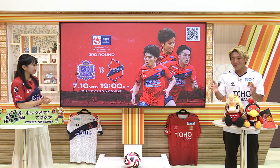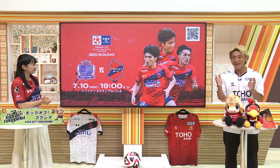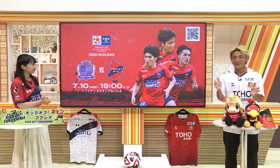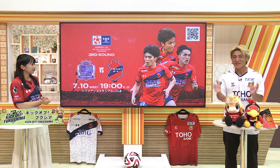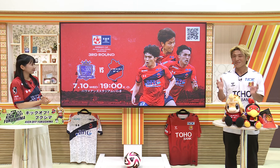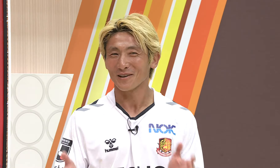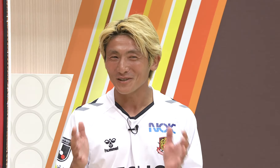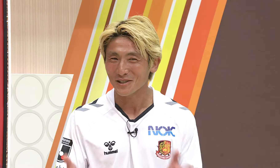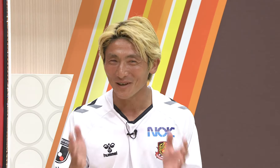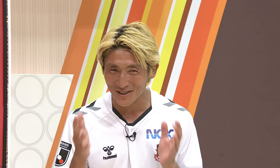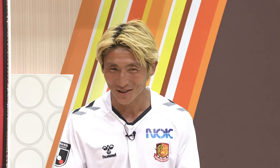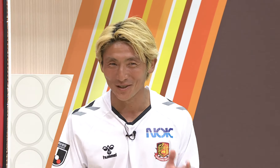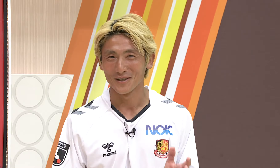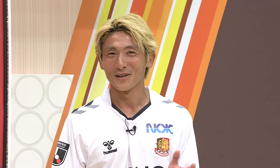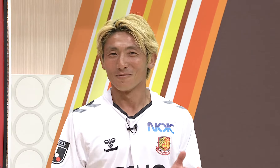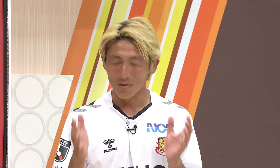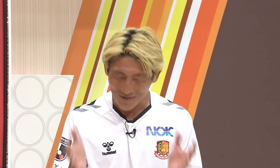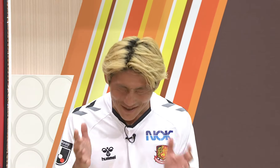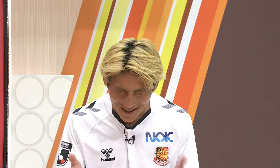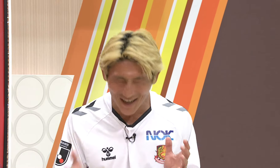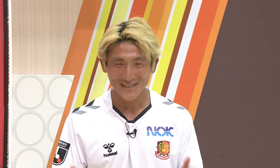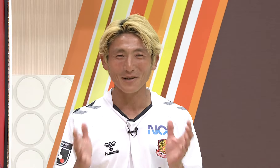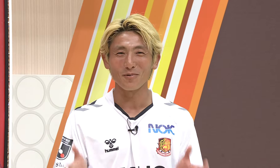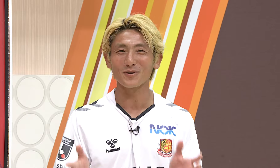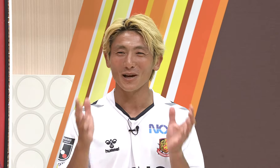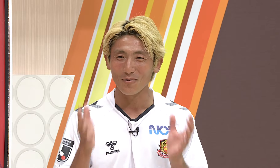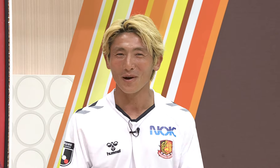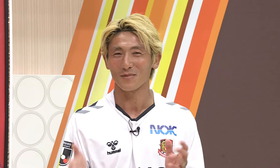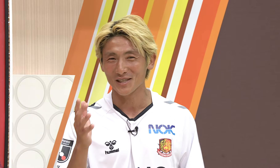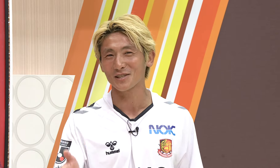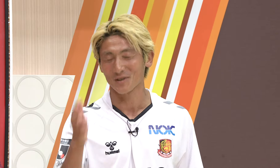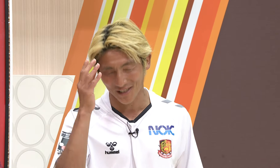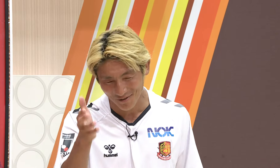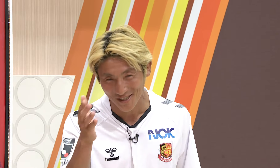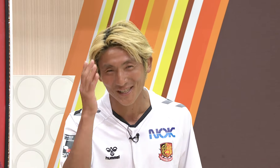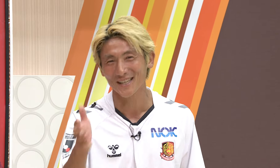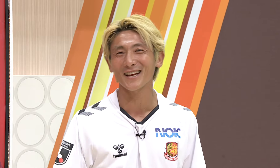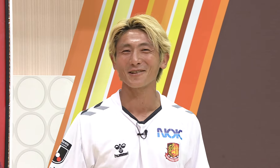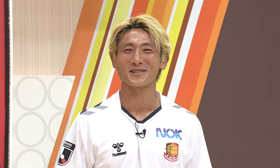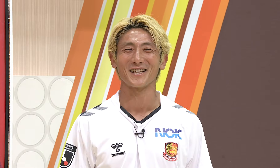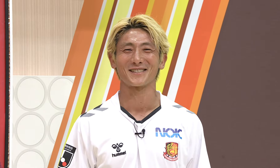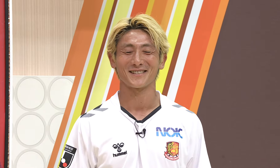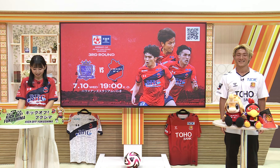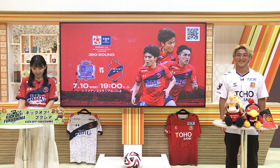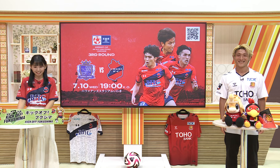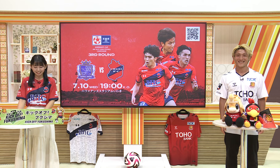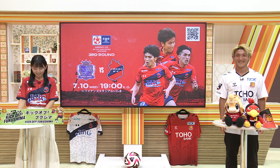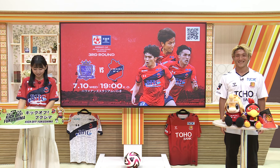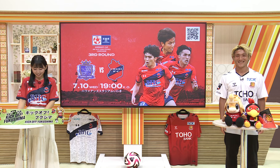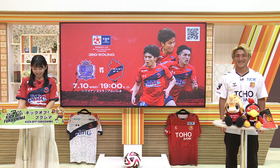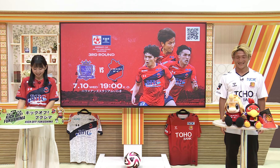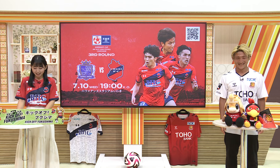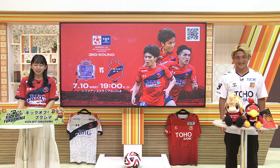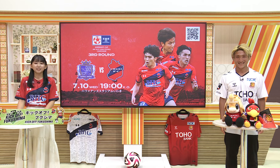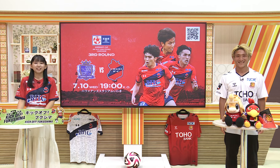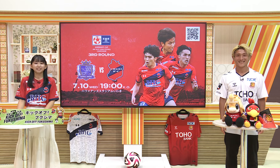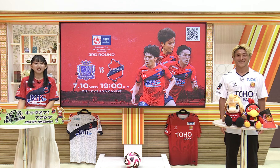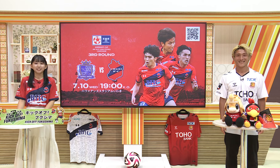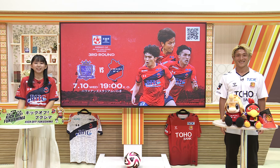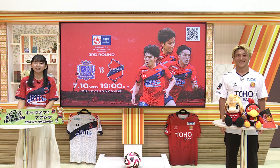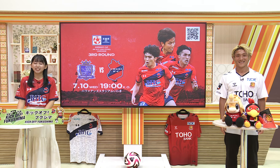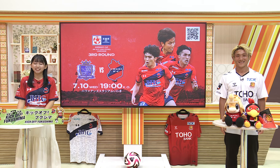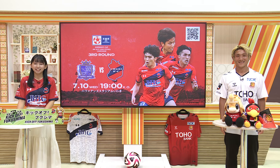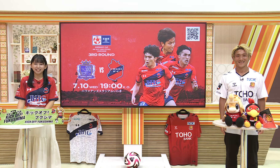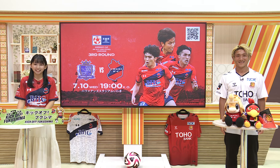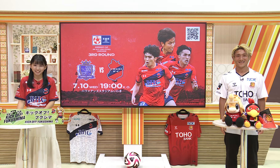ね、 J1 のチームは福島に来る、もうみんなサポーターもファンも選手も楽しんで戦ってほしいです。 はい、楽しみです。この後は